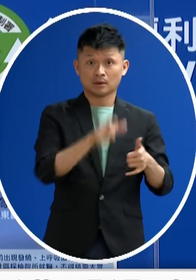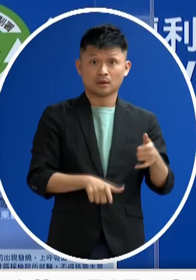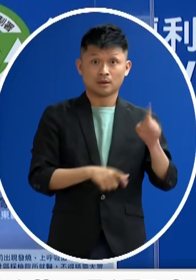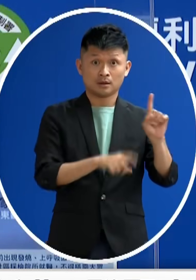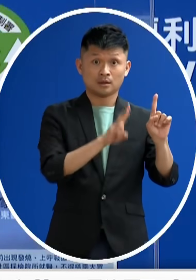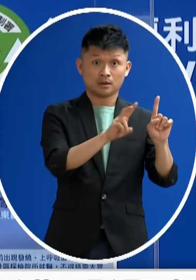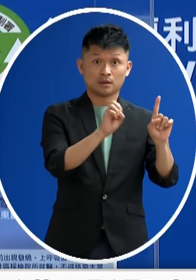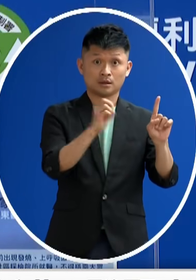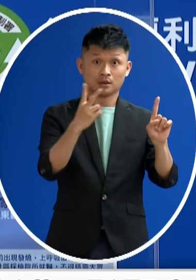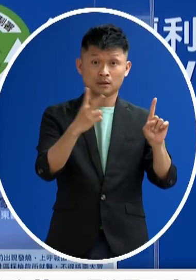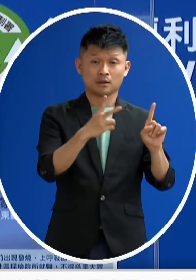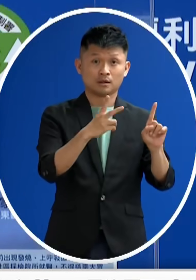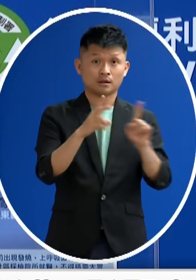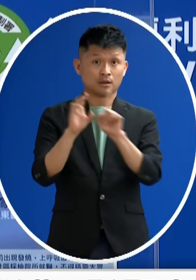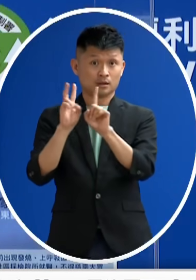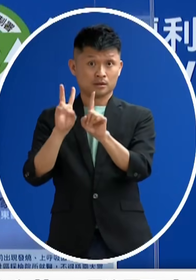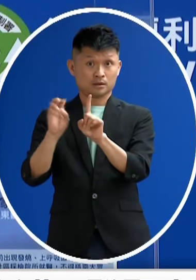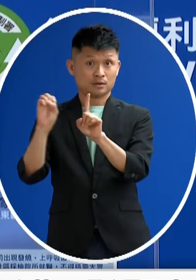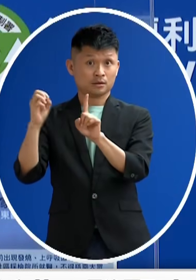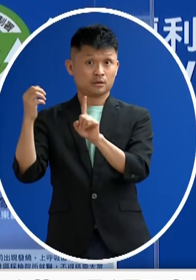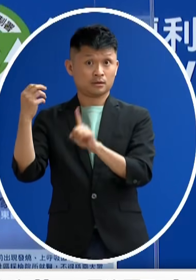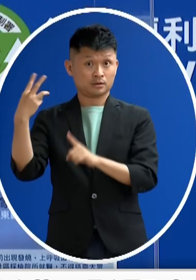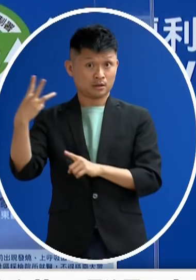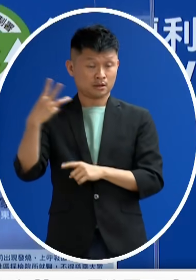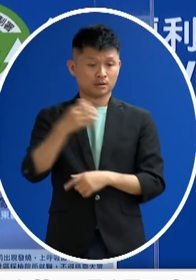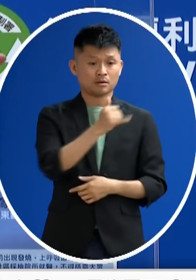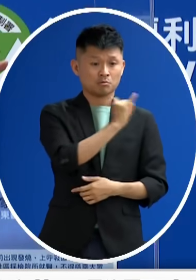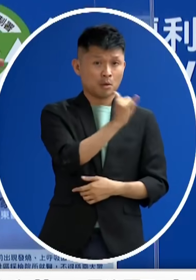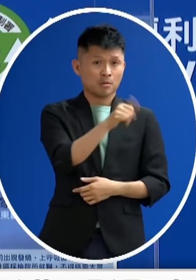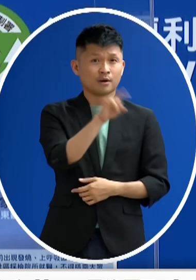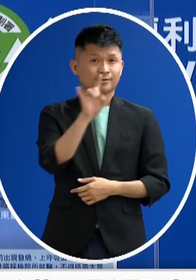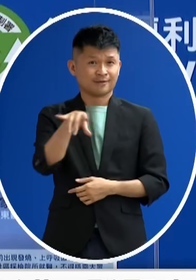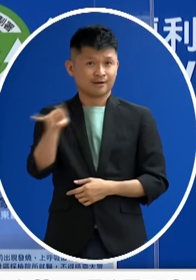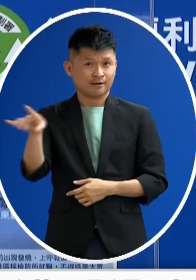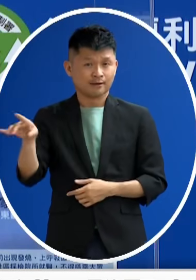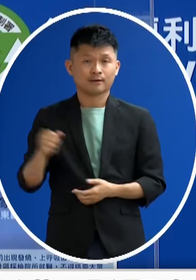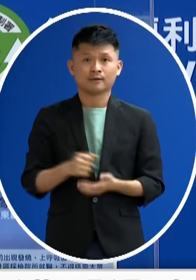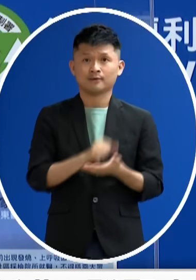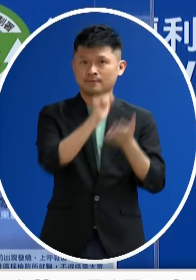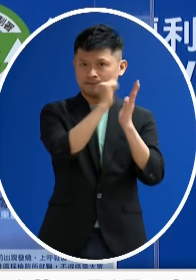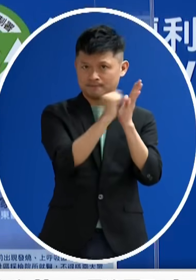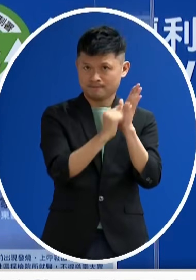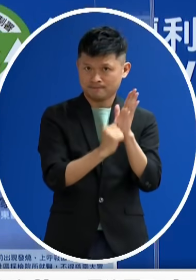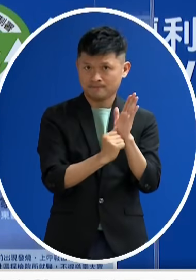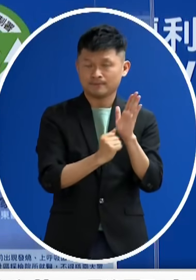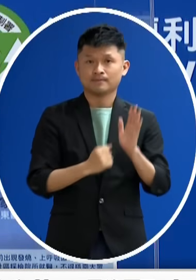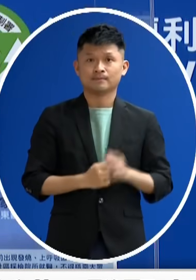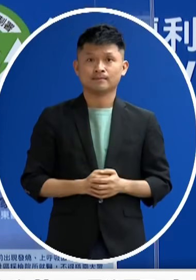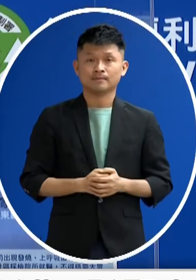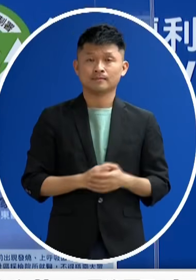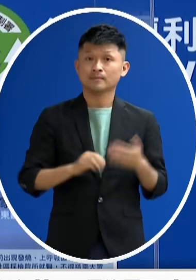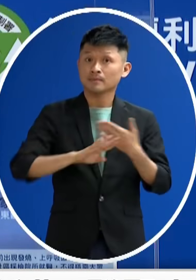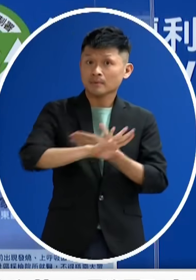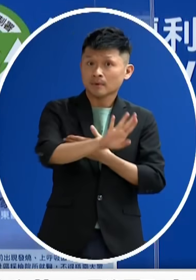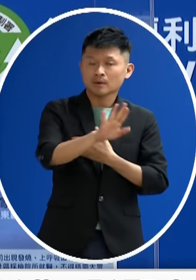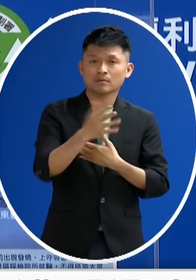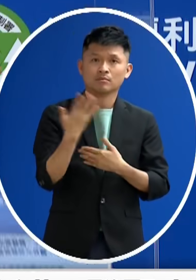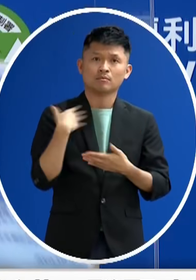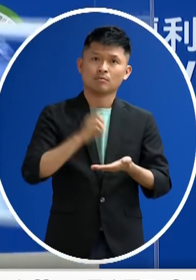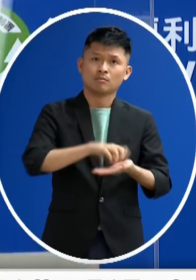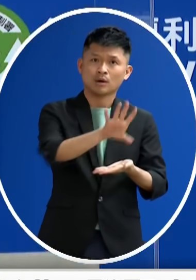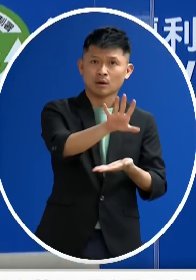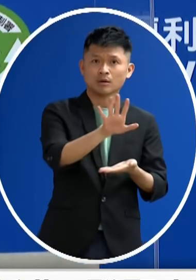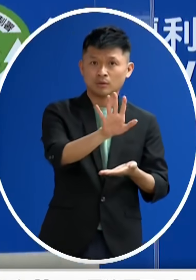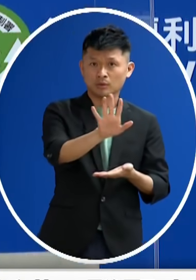1202的活动史，1203的活动史，那当然其他的相关的活动史我们有报告就会跟大